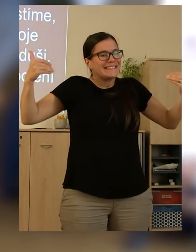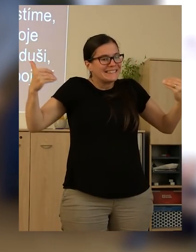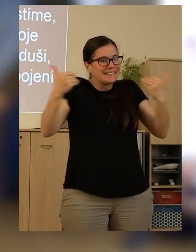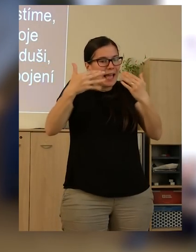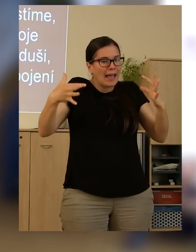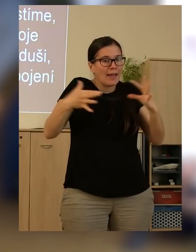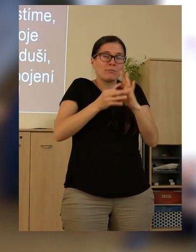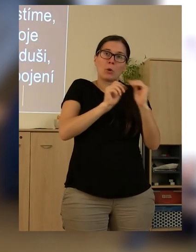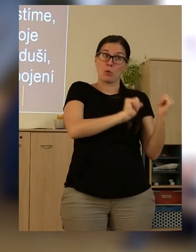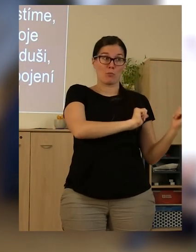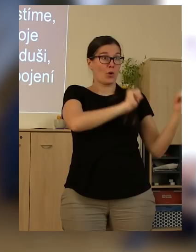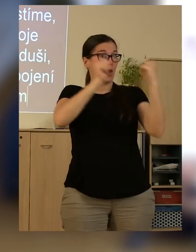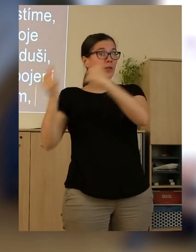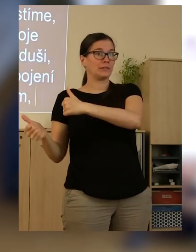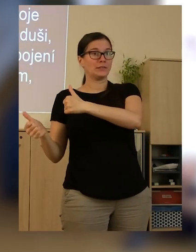most.